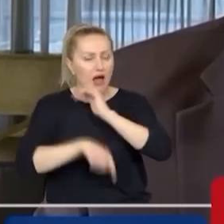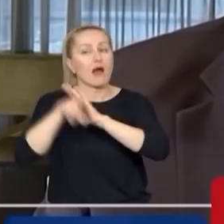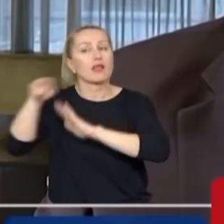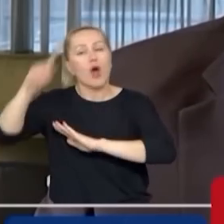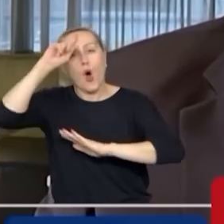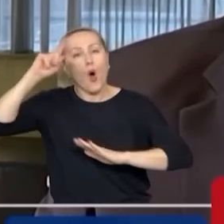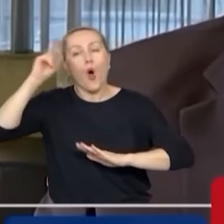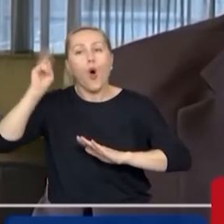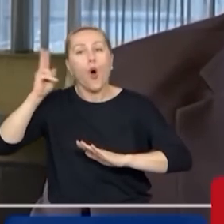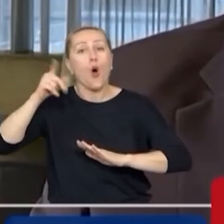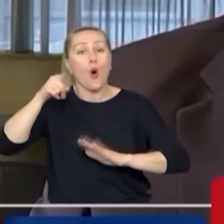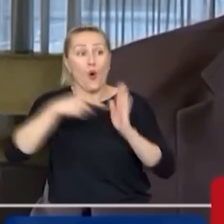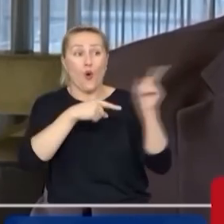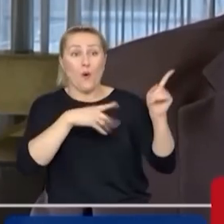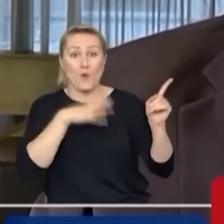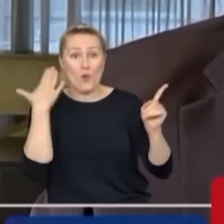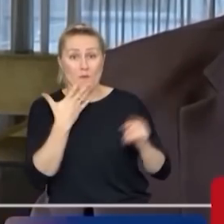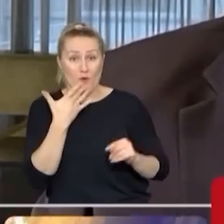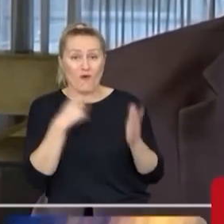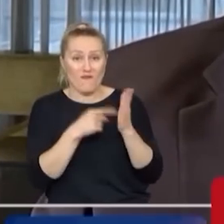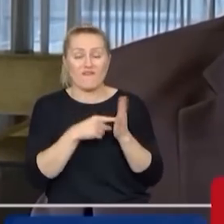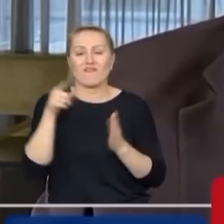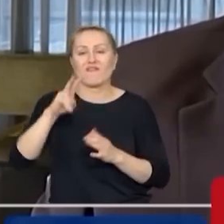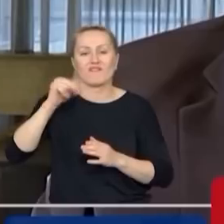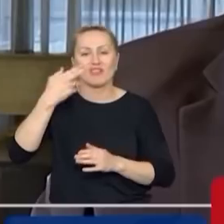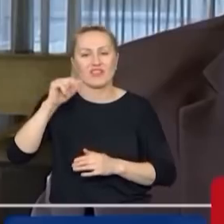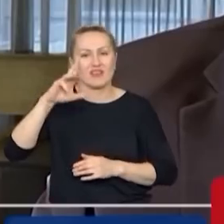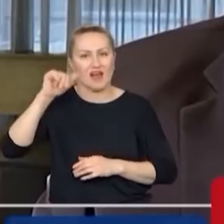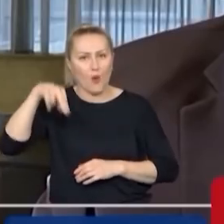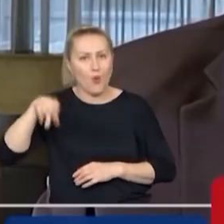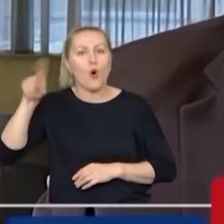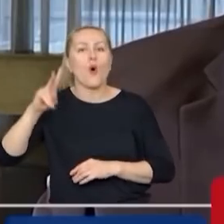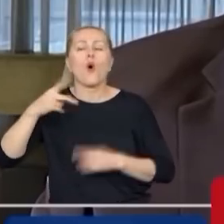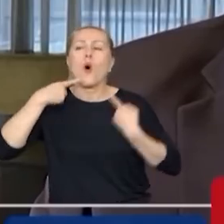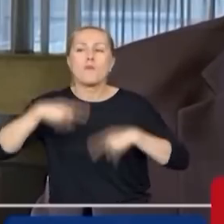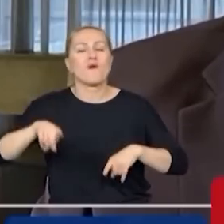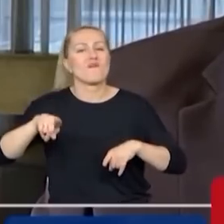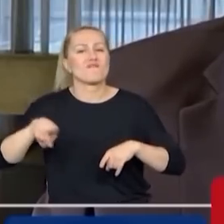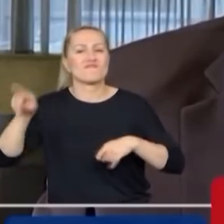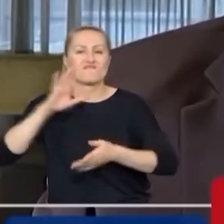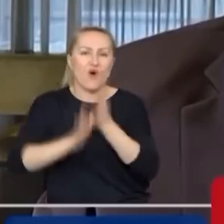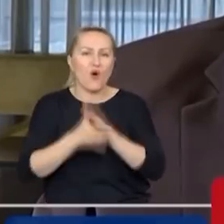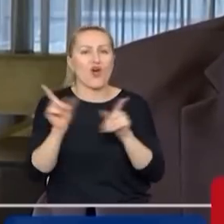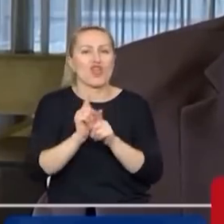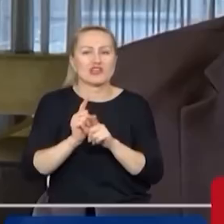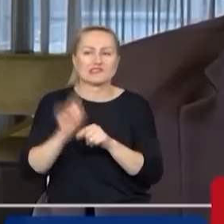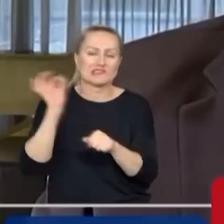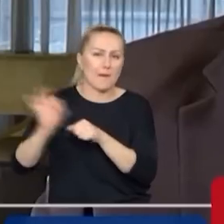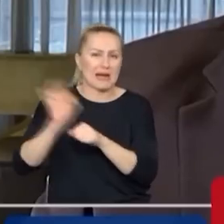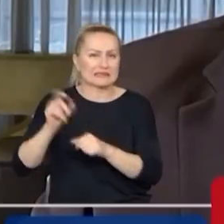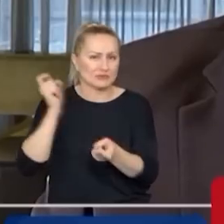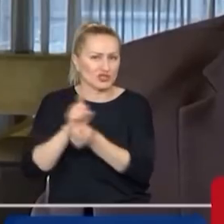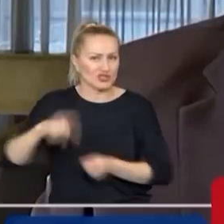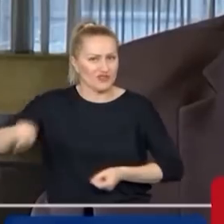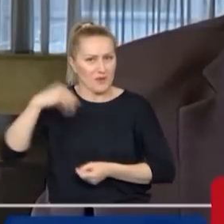których pan redaktor teraz pokazuje, generałów odpowiedzialnych za wojnę, za represje przeciwko Białorusinom,